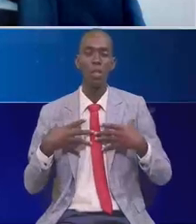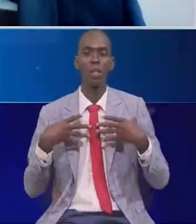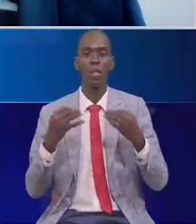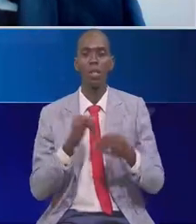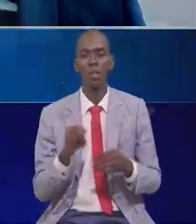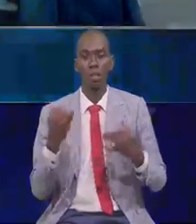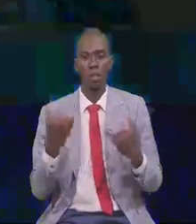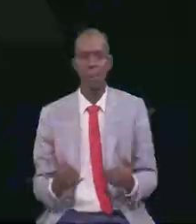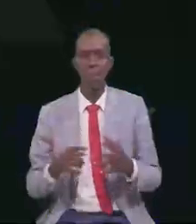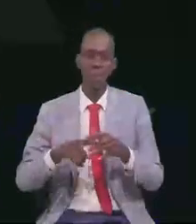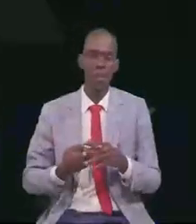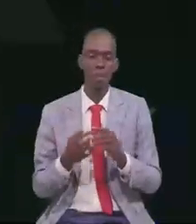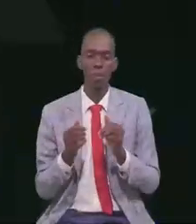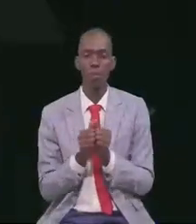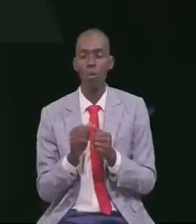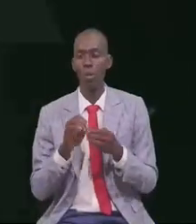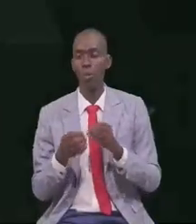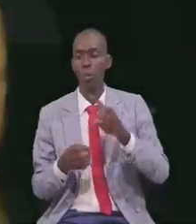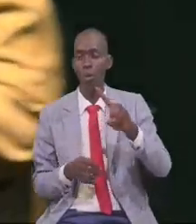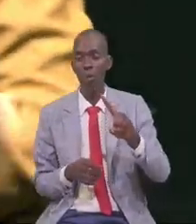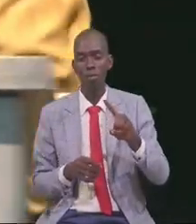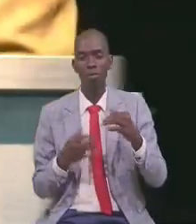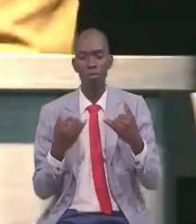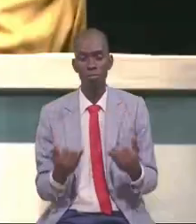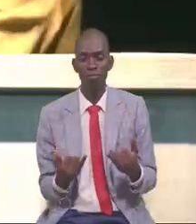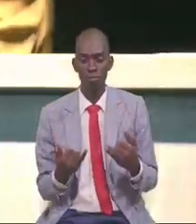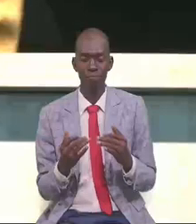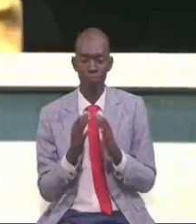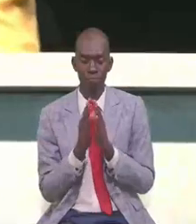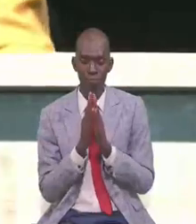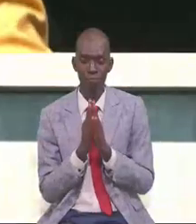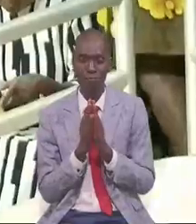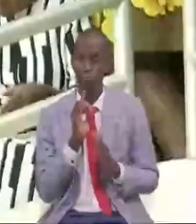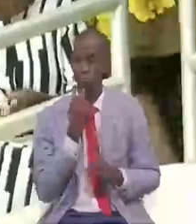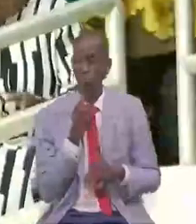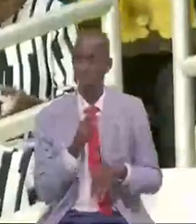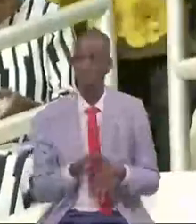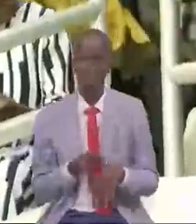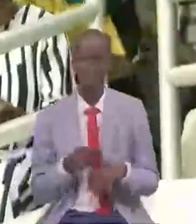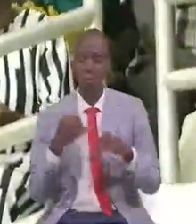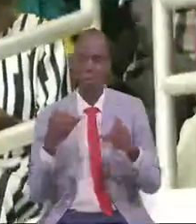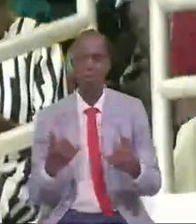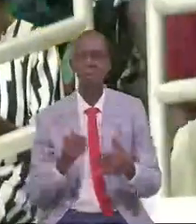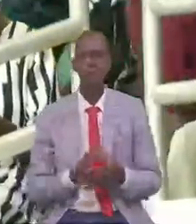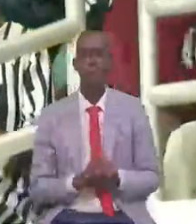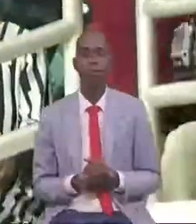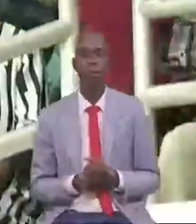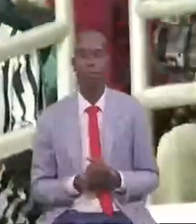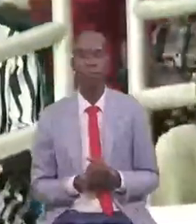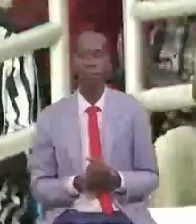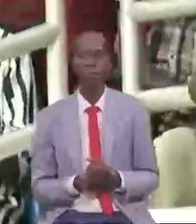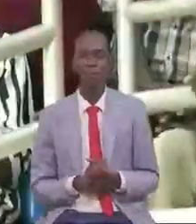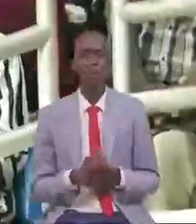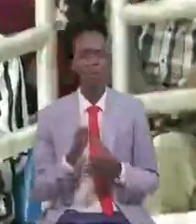premier élément, la tête baissée, les yeux fermés. La tête baissée, les yeux fermés. Il veut